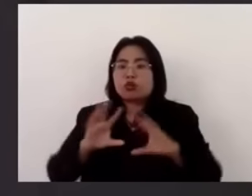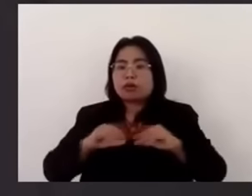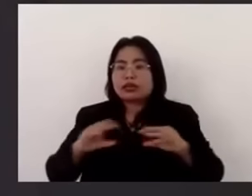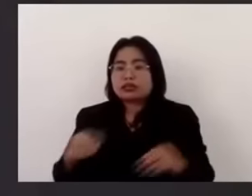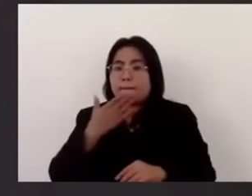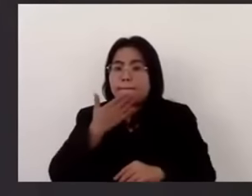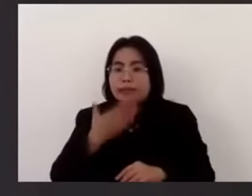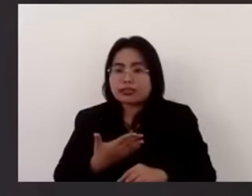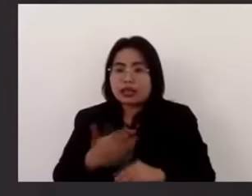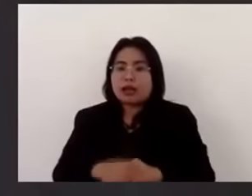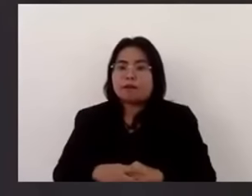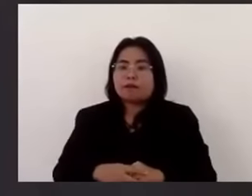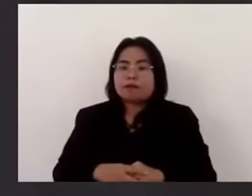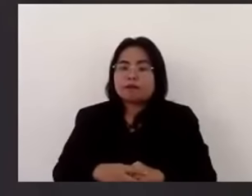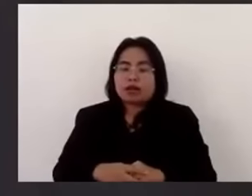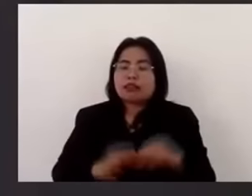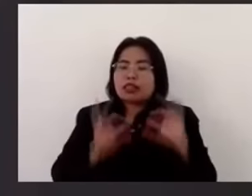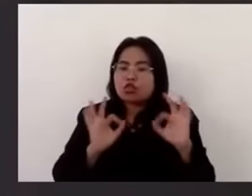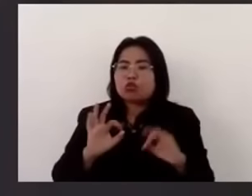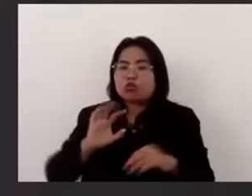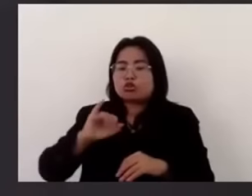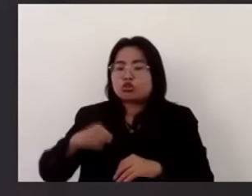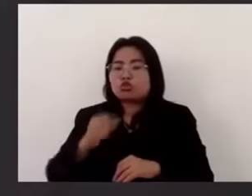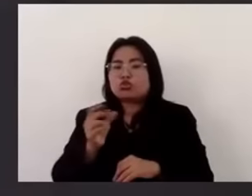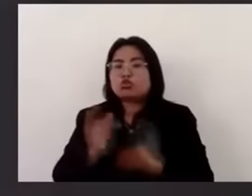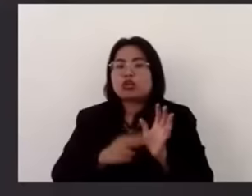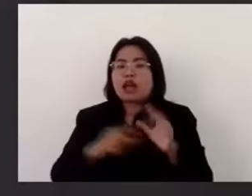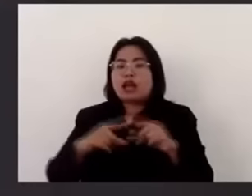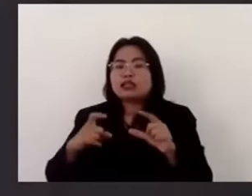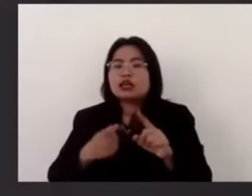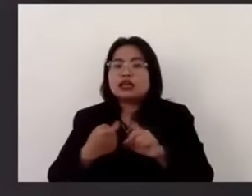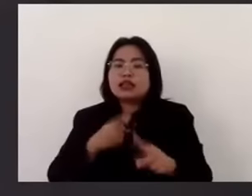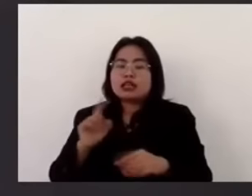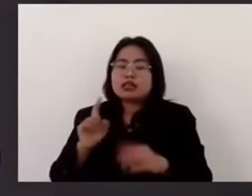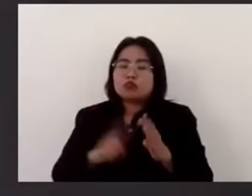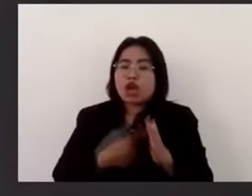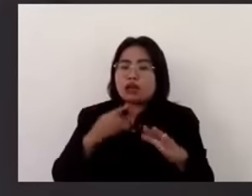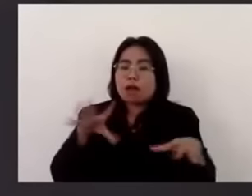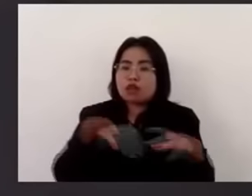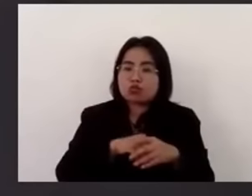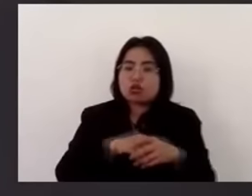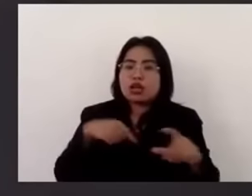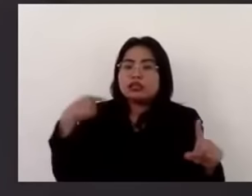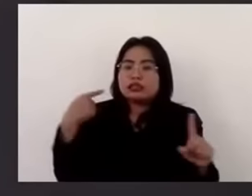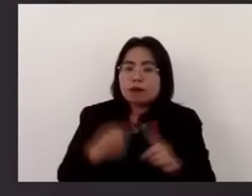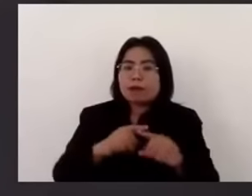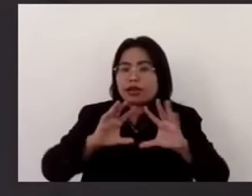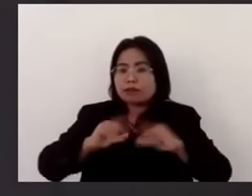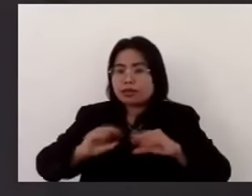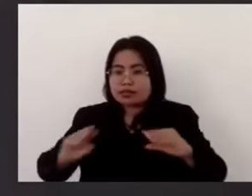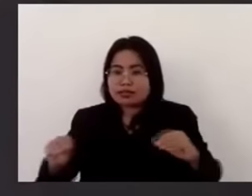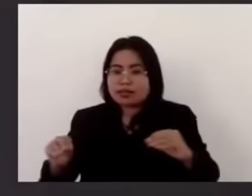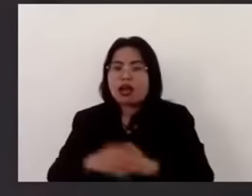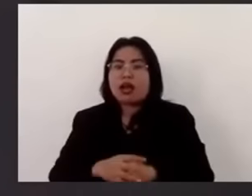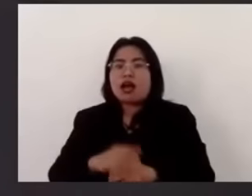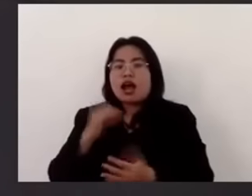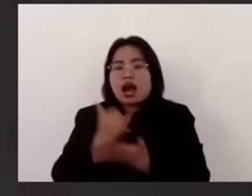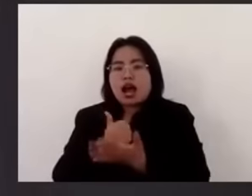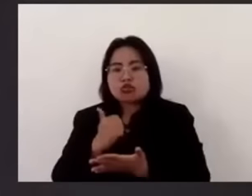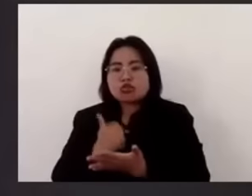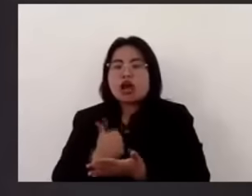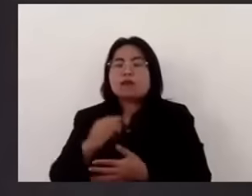Biasa tentu jurnalis sejak mulai masuk sampai kemudian bekerja harus